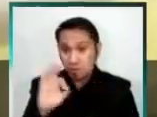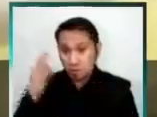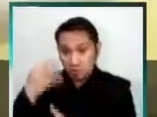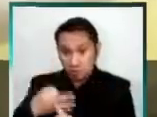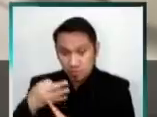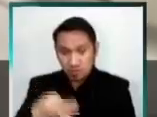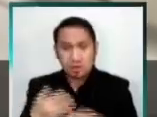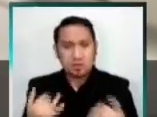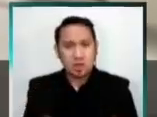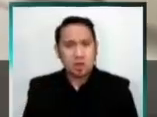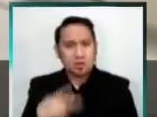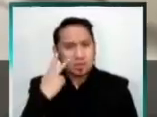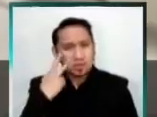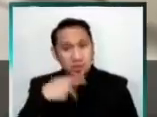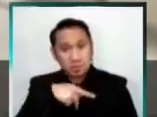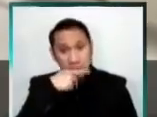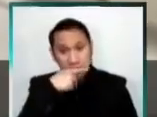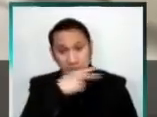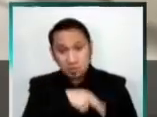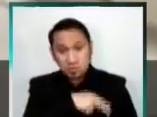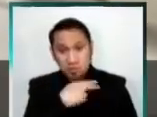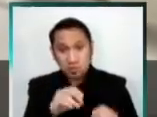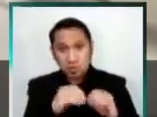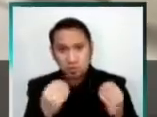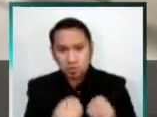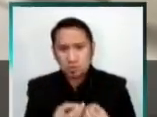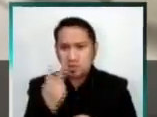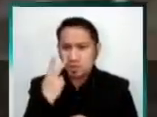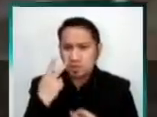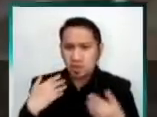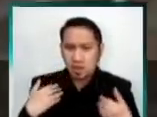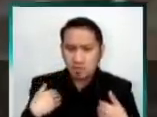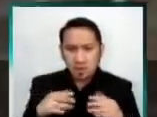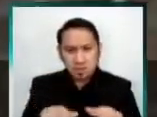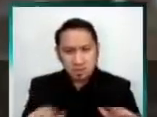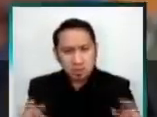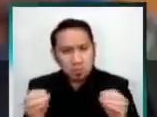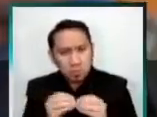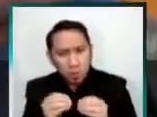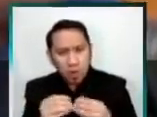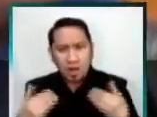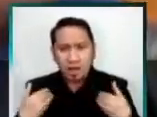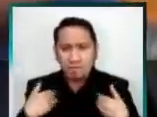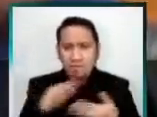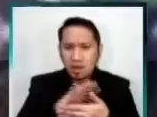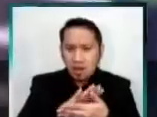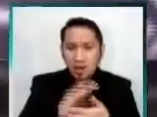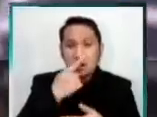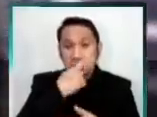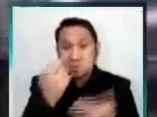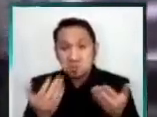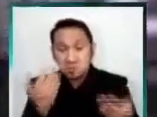Private Hospitals Association of the Philippines na bahagyang umakyat ang bilang ng mga batang nagkaka-COVID. Bunso daw ito marahil ng pagdagsa ng mga bata